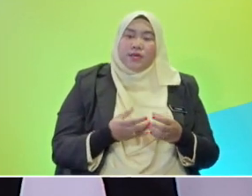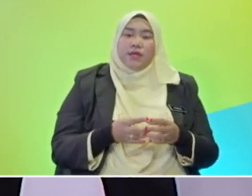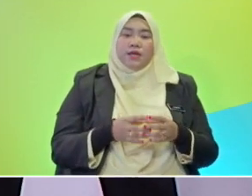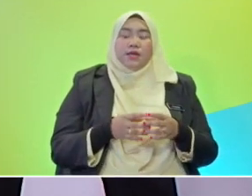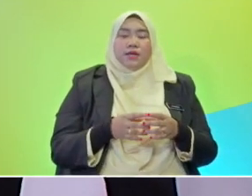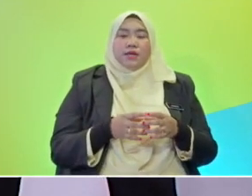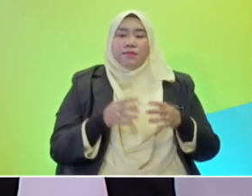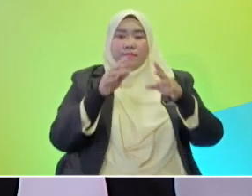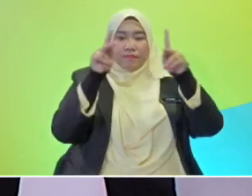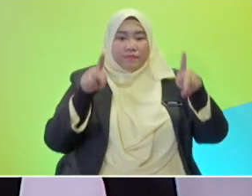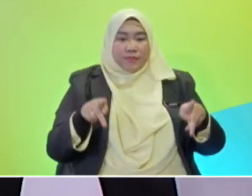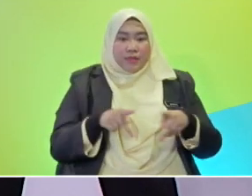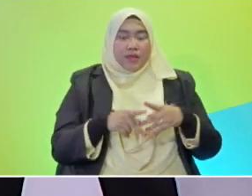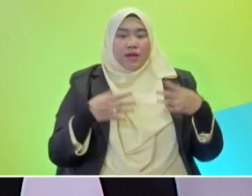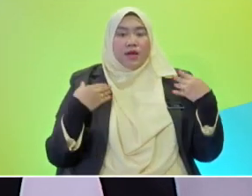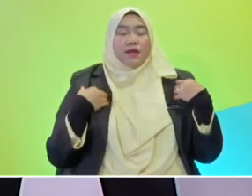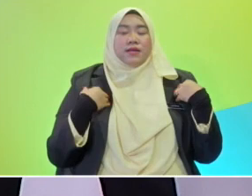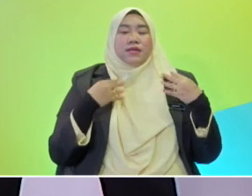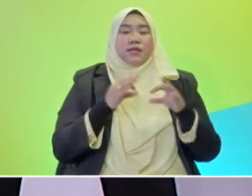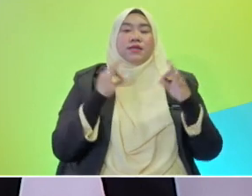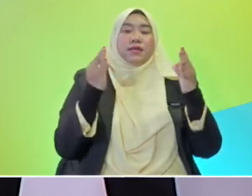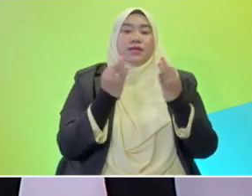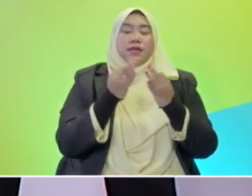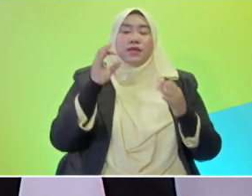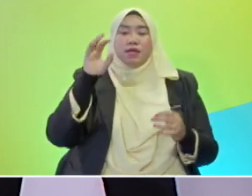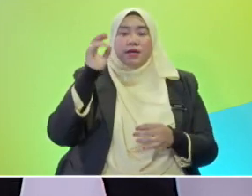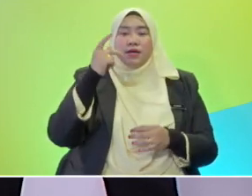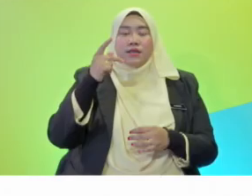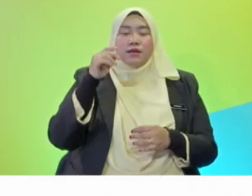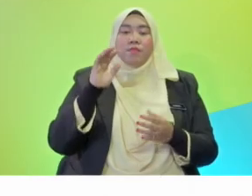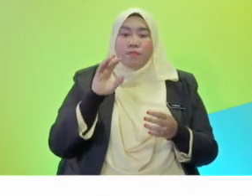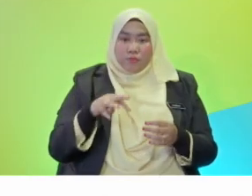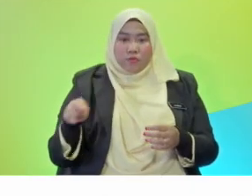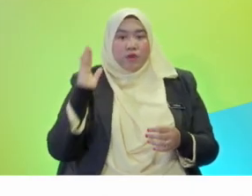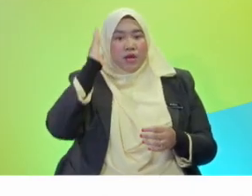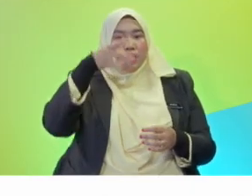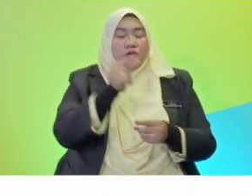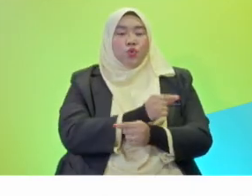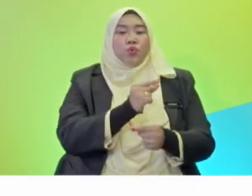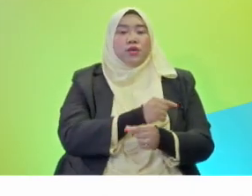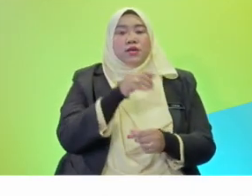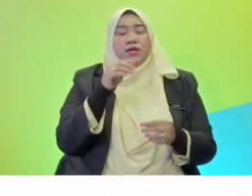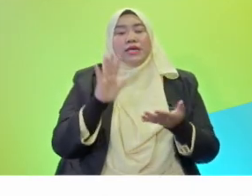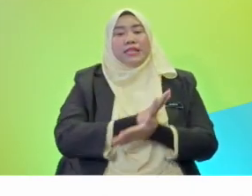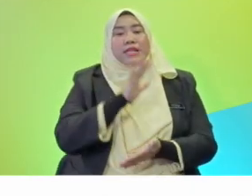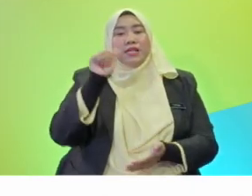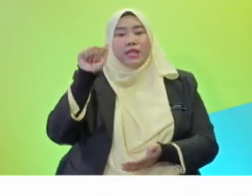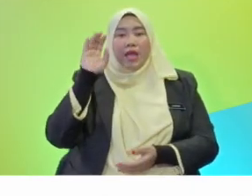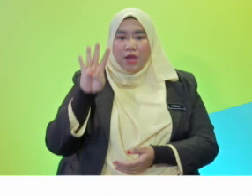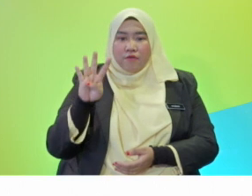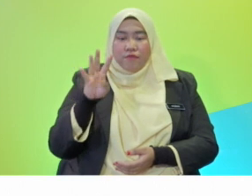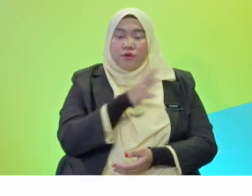yang ada dalam SP kita yaitu murid-murid akan menggunakan kertas menggunakan